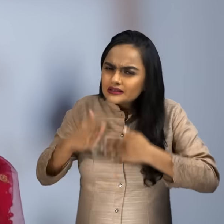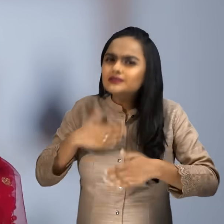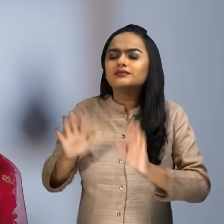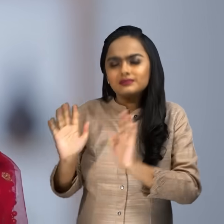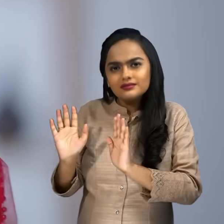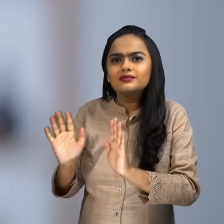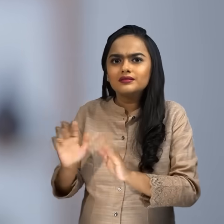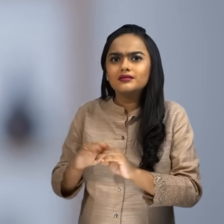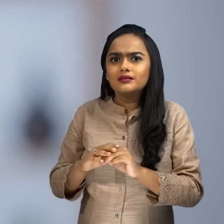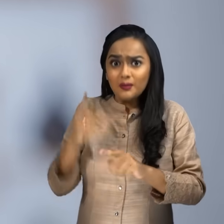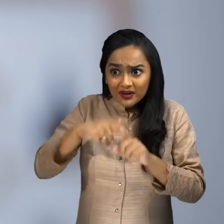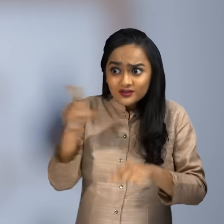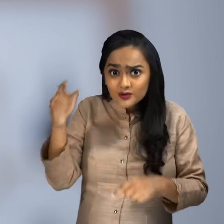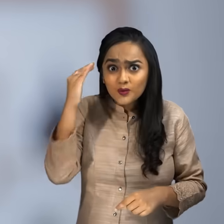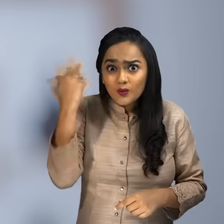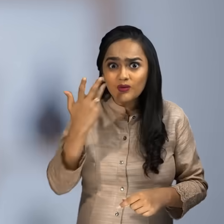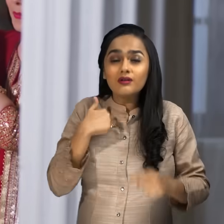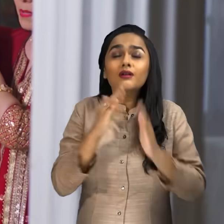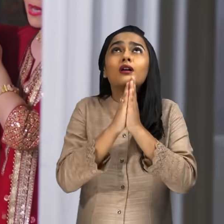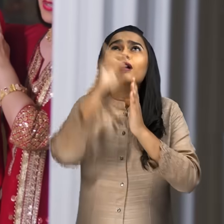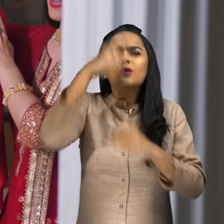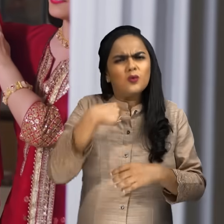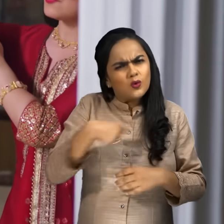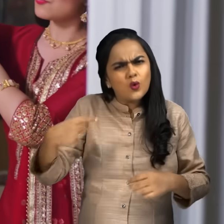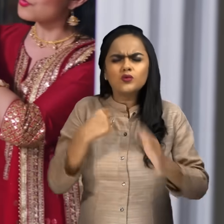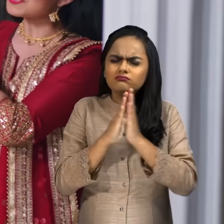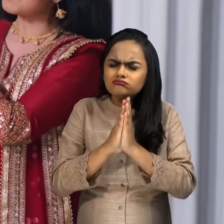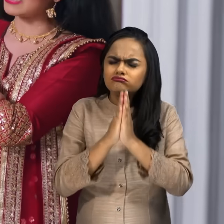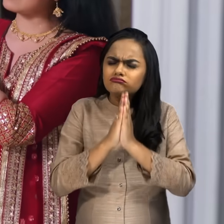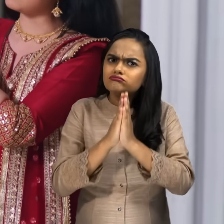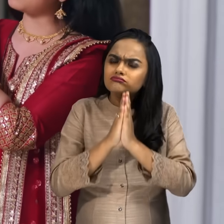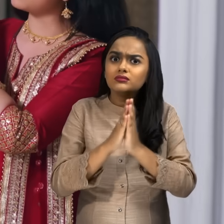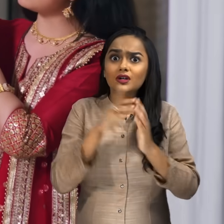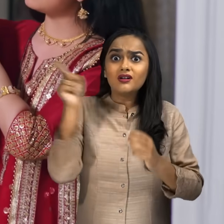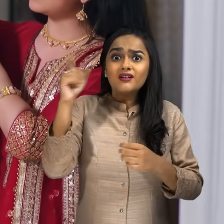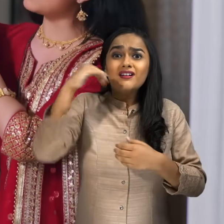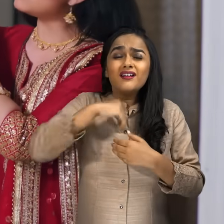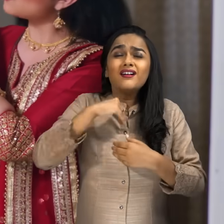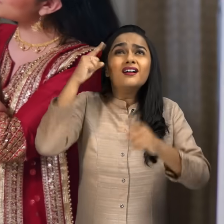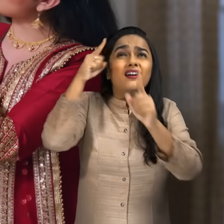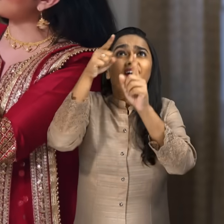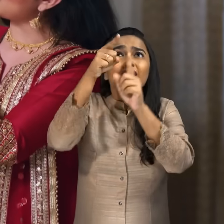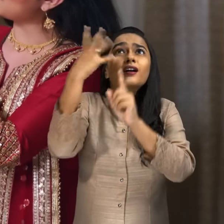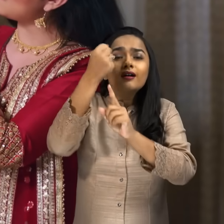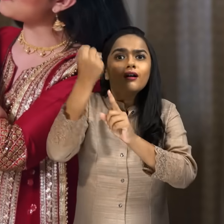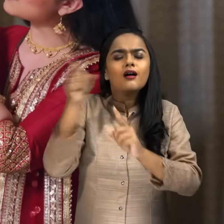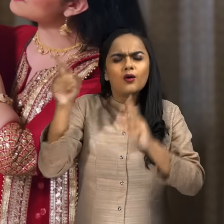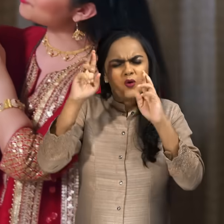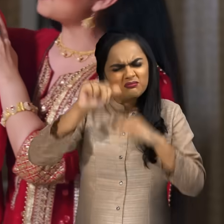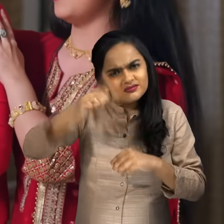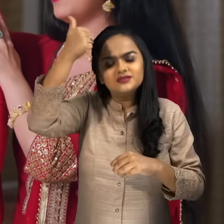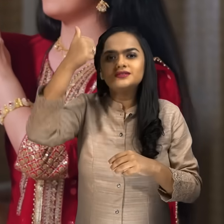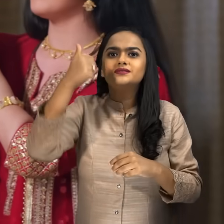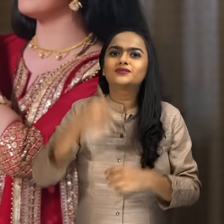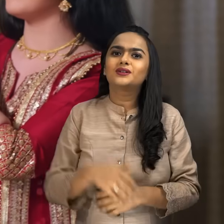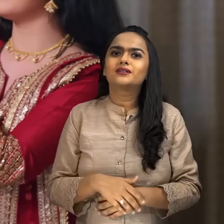सब्र रखिए। आपको पता है, मैं माता रानी से रोज ये प्रार्थना करती हूँ कि आप जो भी चाहते हो तो आपको